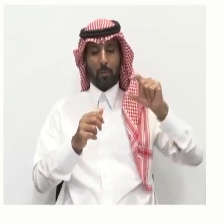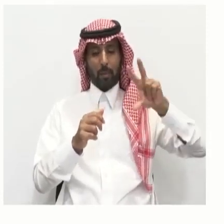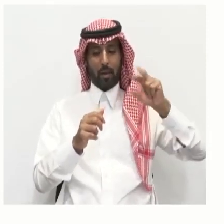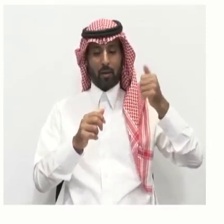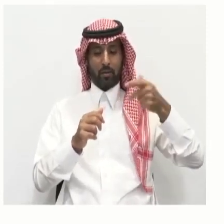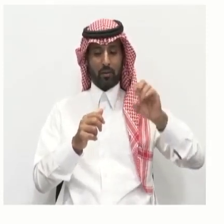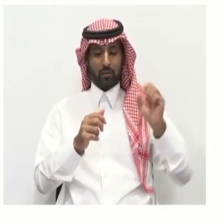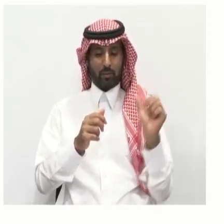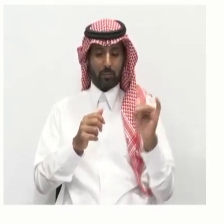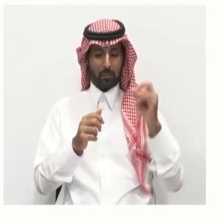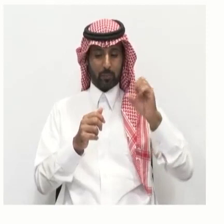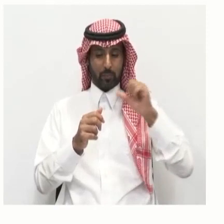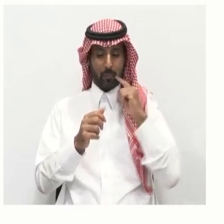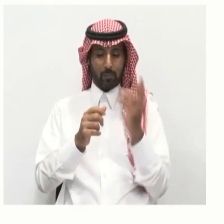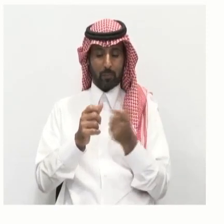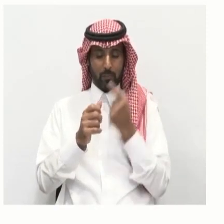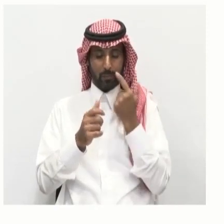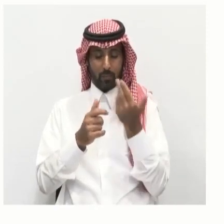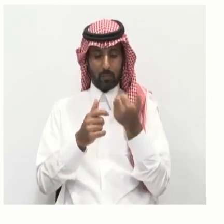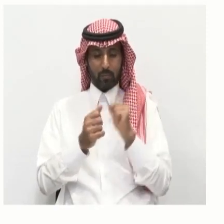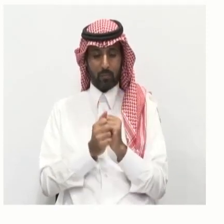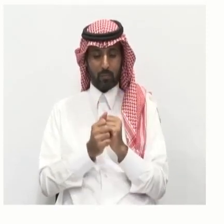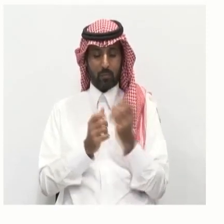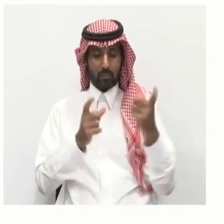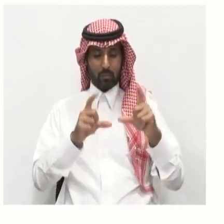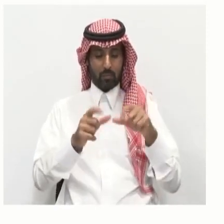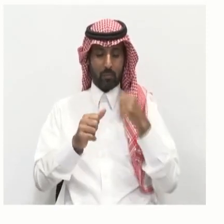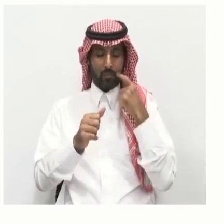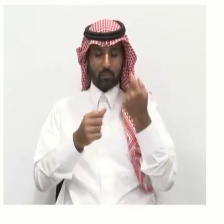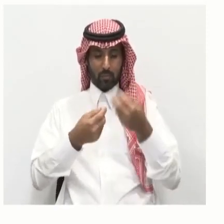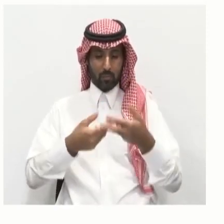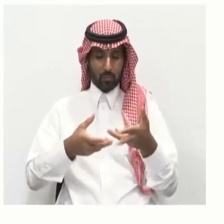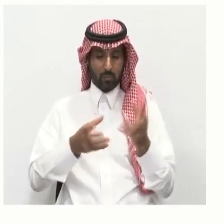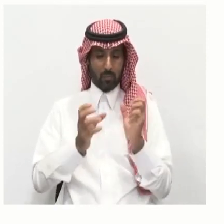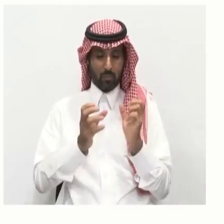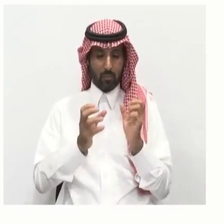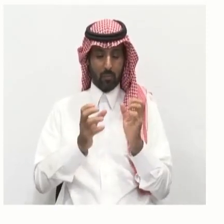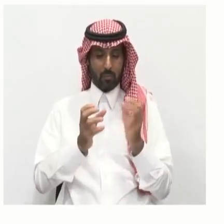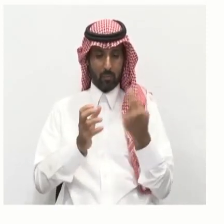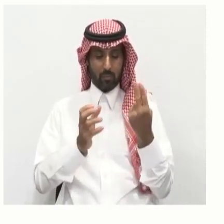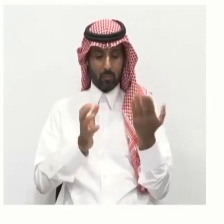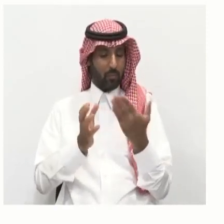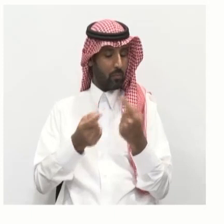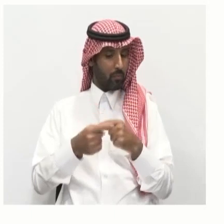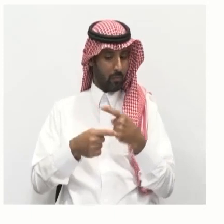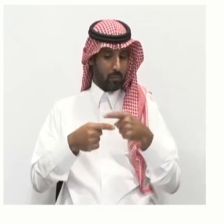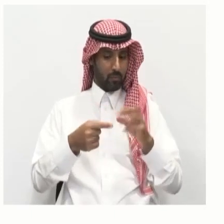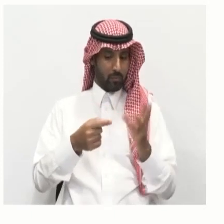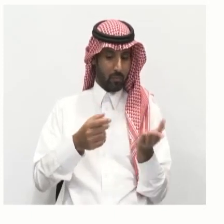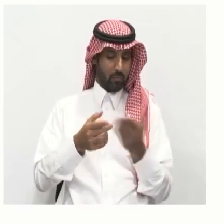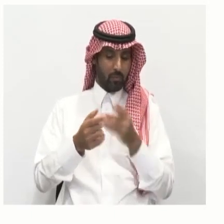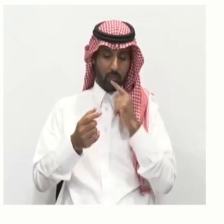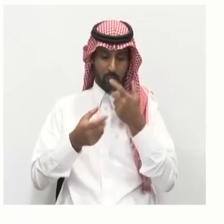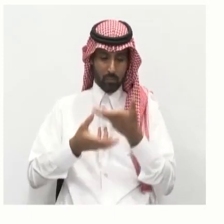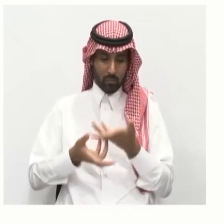كذا وجدنا الصيغه اللي هي هيدروكسيد الصوديوم كذلك ايش ذائب انتج عندي ايش يتكون عندي